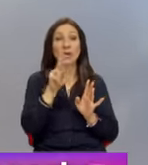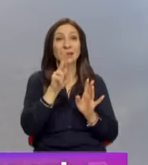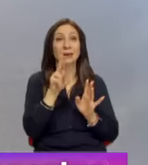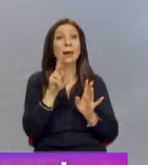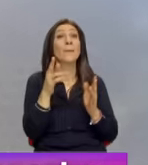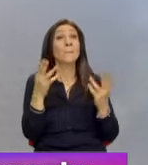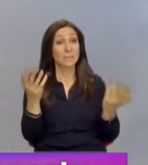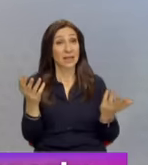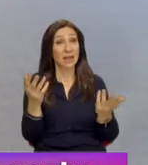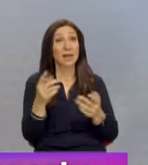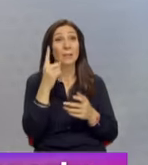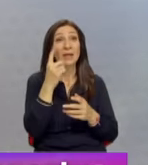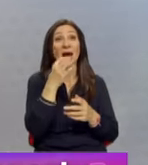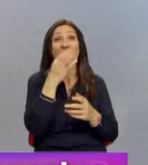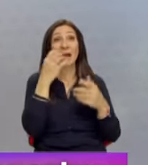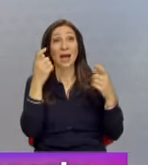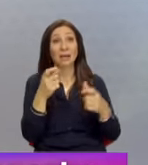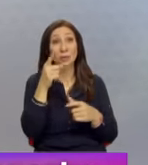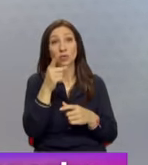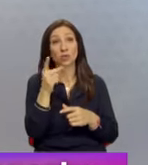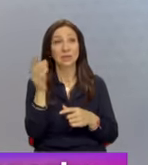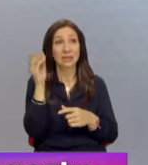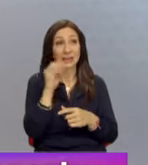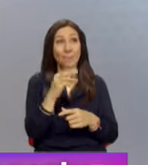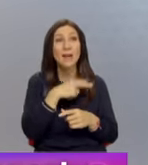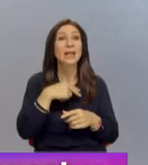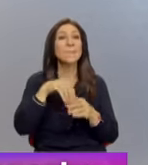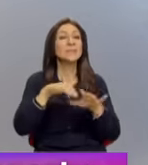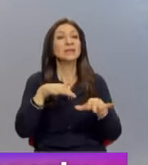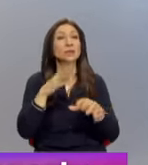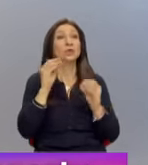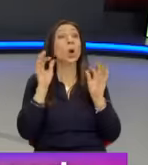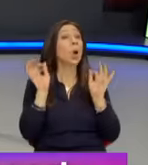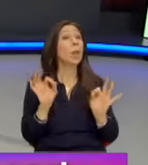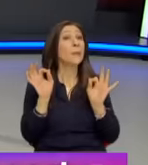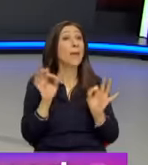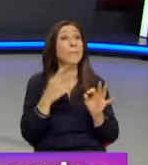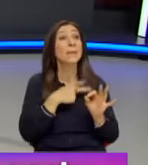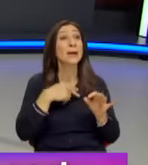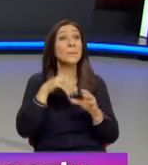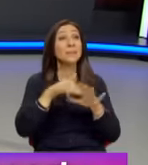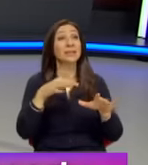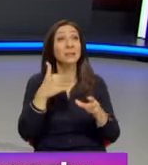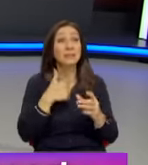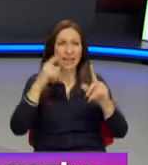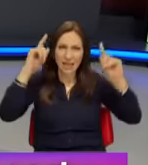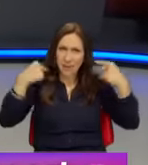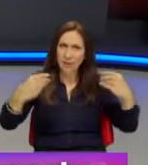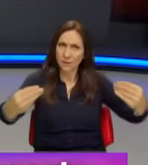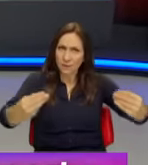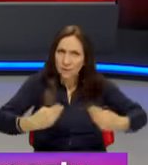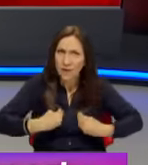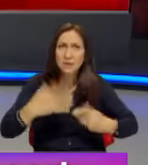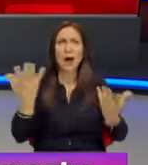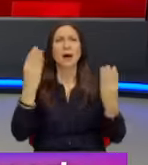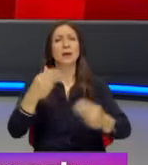947.417. Peki bir de Ankara'da şunu getirelim. Belediye Meclisi çok önemli. Belediye Meclisi'nde de bize yetkiyi verin. Size